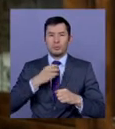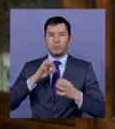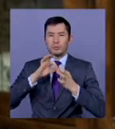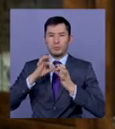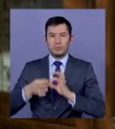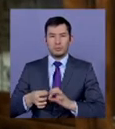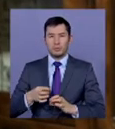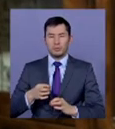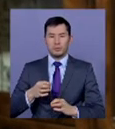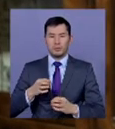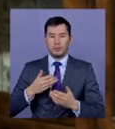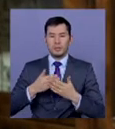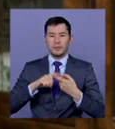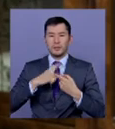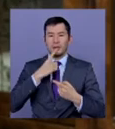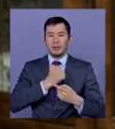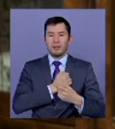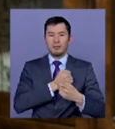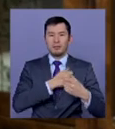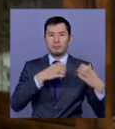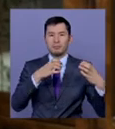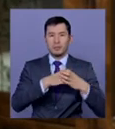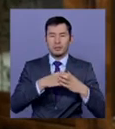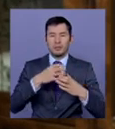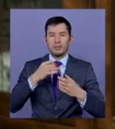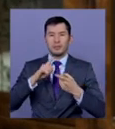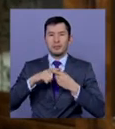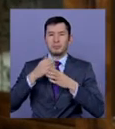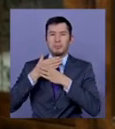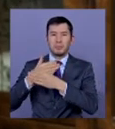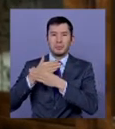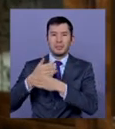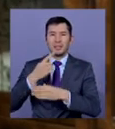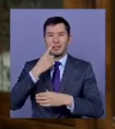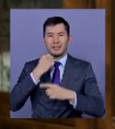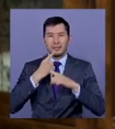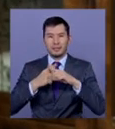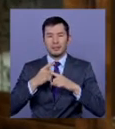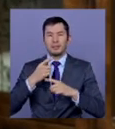қана әскери саяси жағында жатқан жоқ, жерде гуманитарлық мәселелер бар.